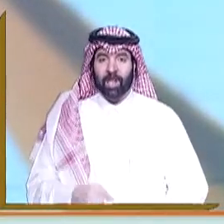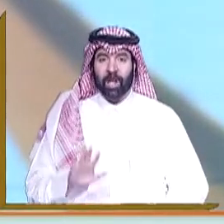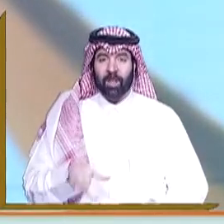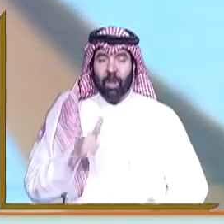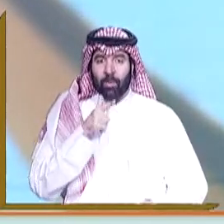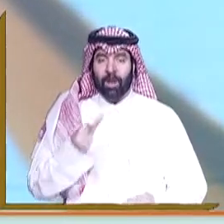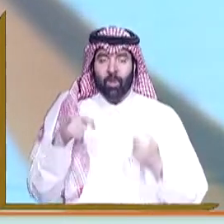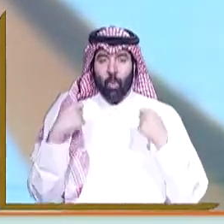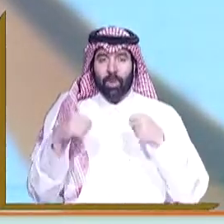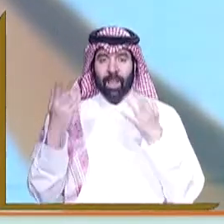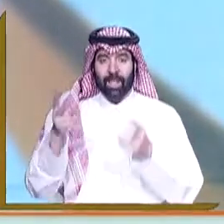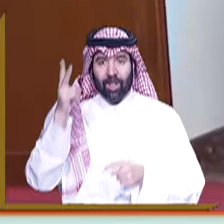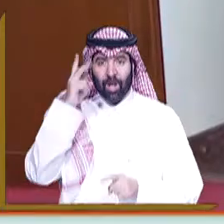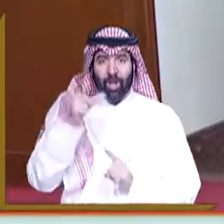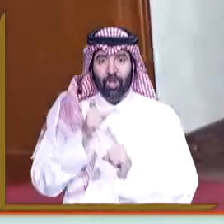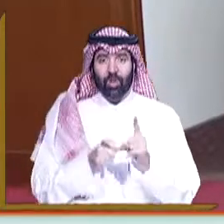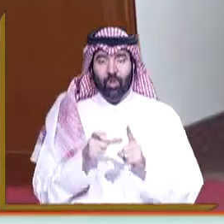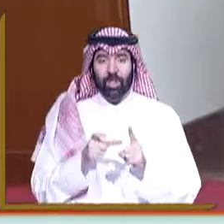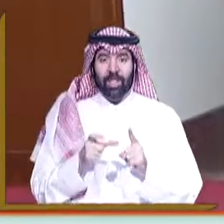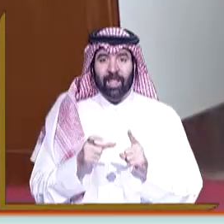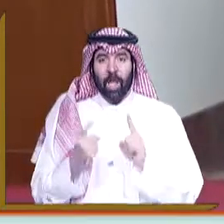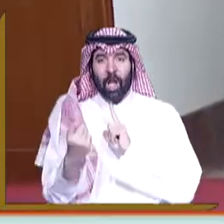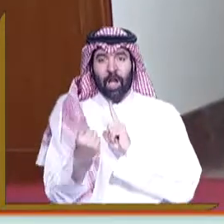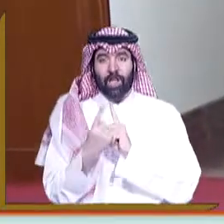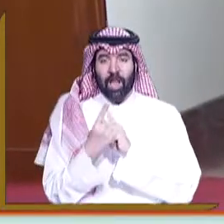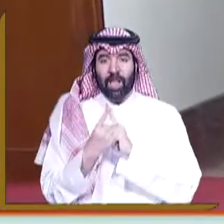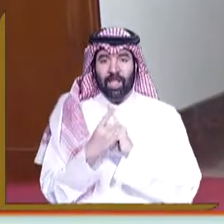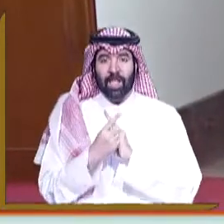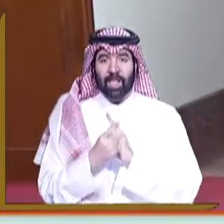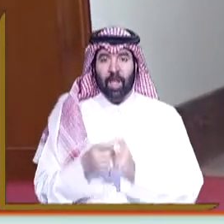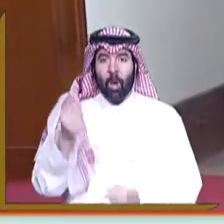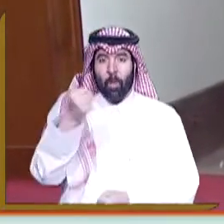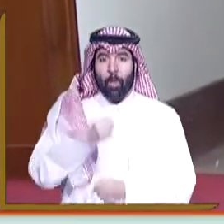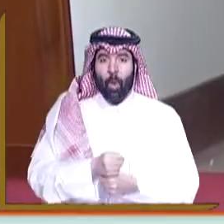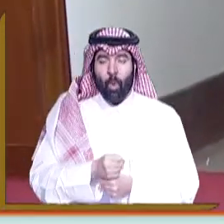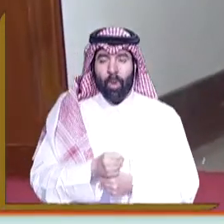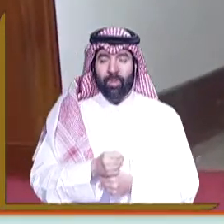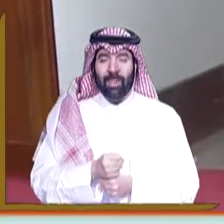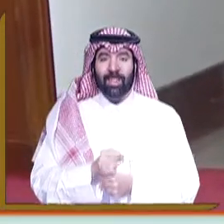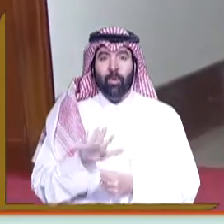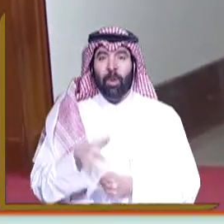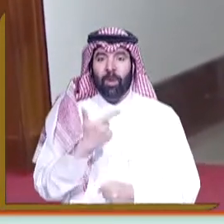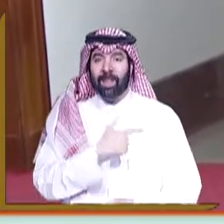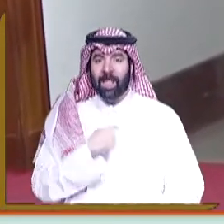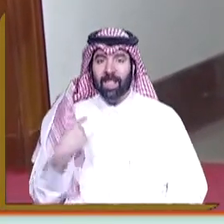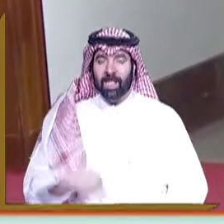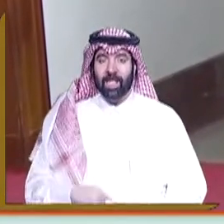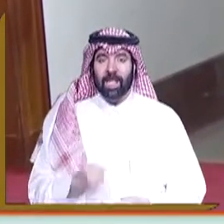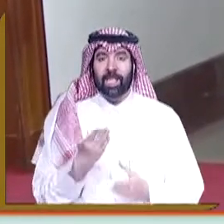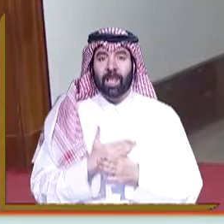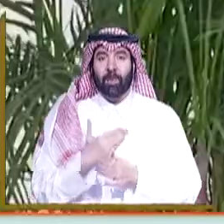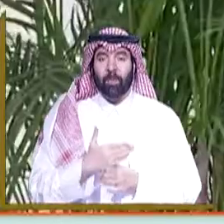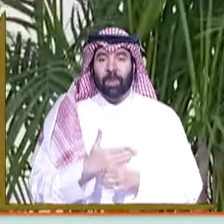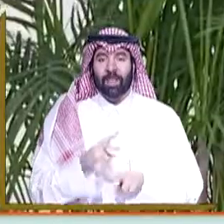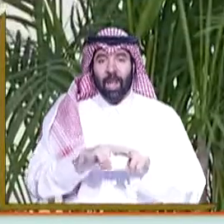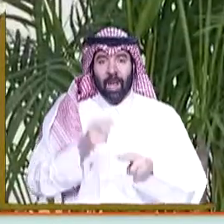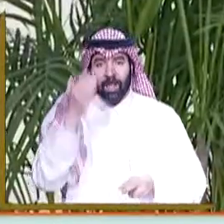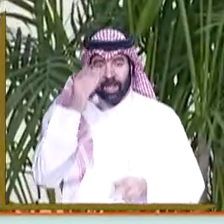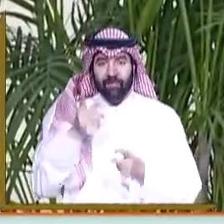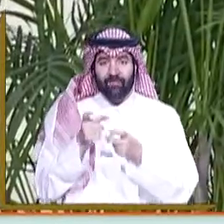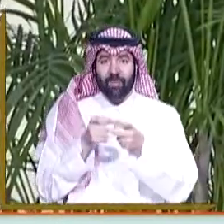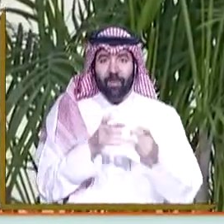فيصل بن فرحان وزير الخارجية بالموقف الصيني تجاه التصعيد الإسرائيلي الإجرامي في قطاع غزة